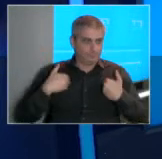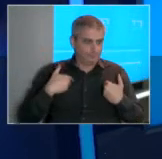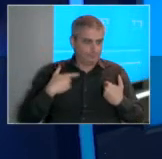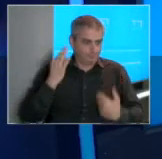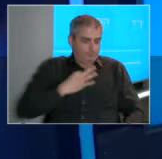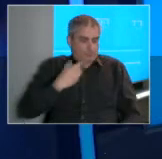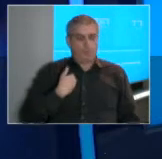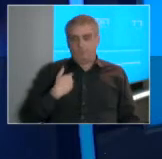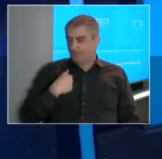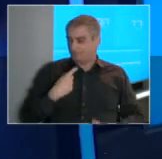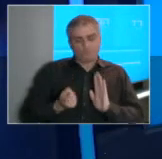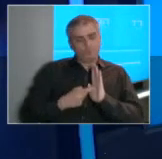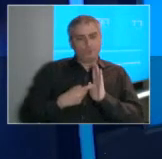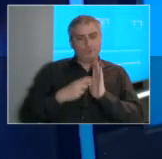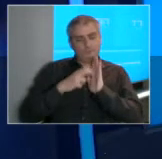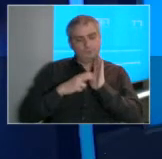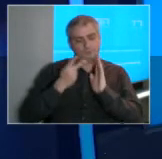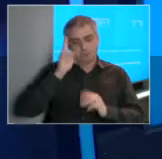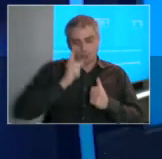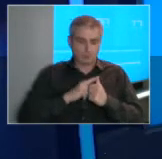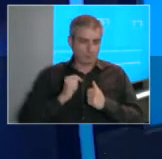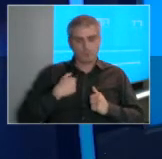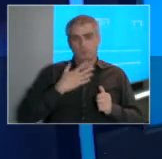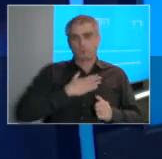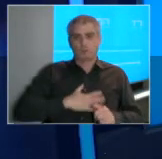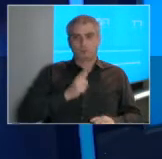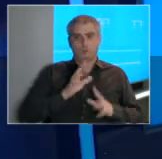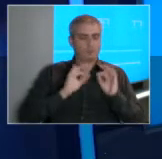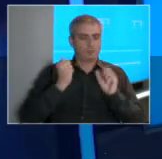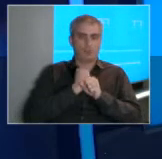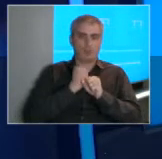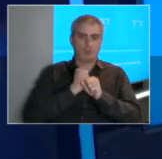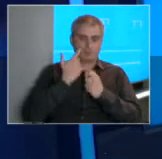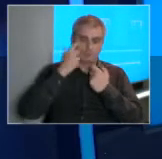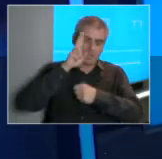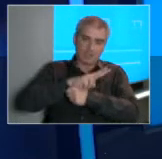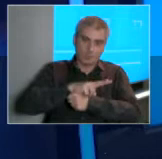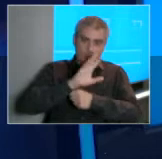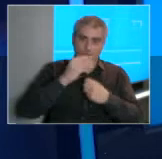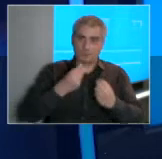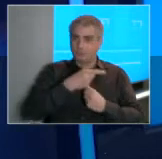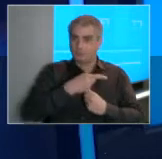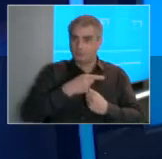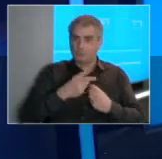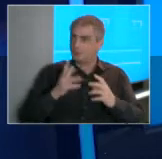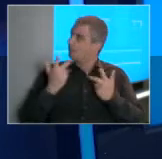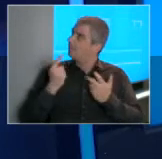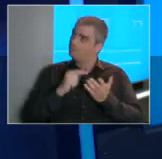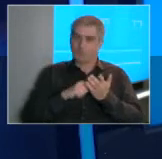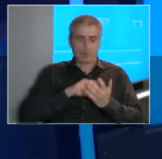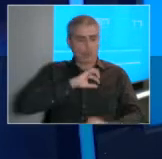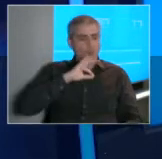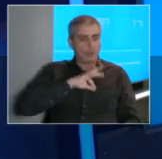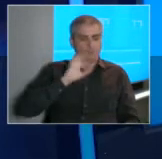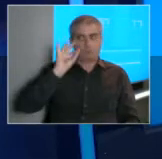זה פוגע בנו, אנחנו דורשים למסות יותר, אנחנו רוצים שיתחילו לעשות גם רגולציה על המוצרים האלה, מפני שזה כואב